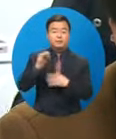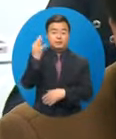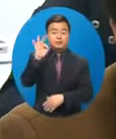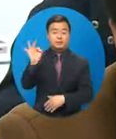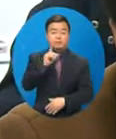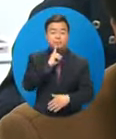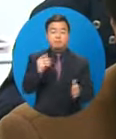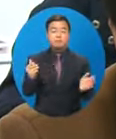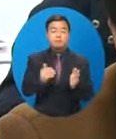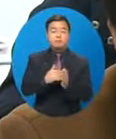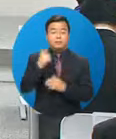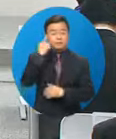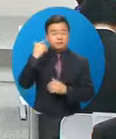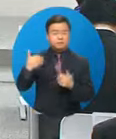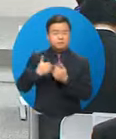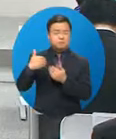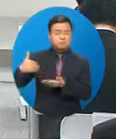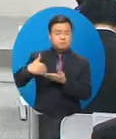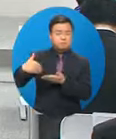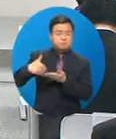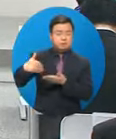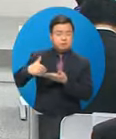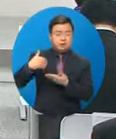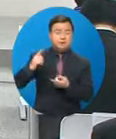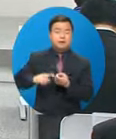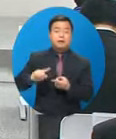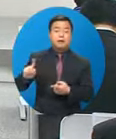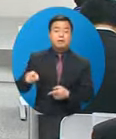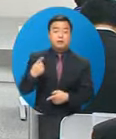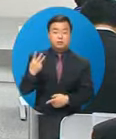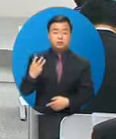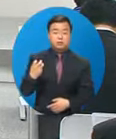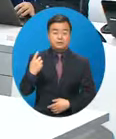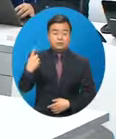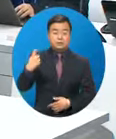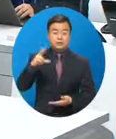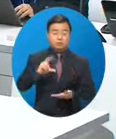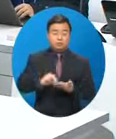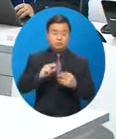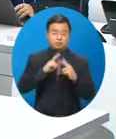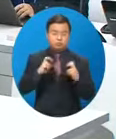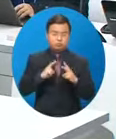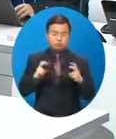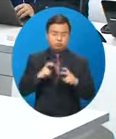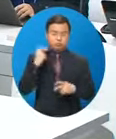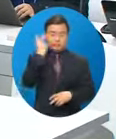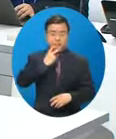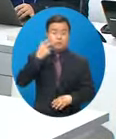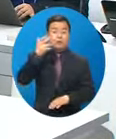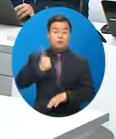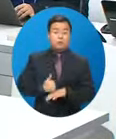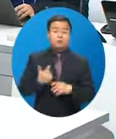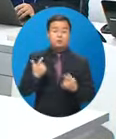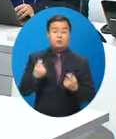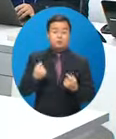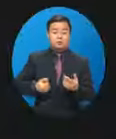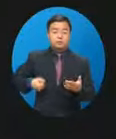한국교육과정평가원은 이의 신청 기간 동안 접수된 총 131개 문항을 심사한 결과 이같이 결정했다고